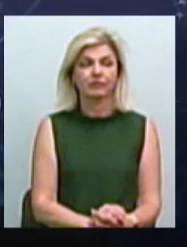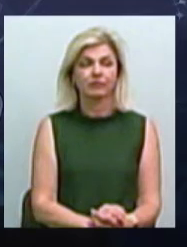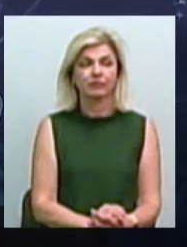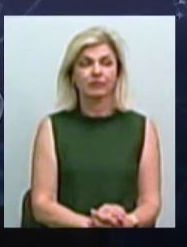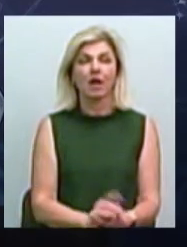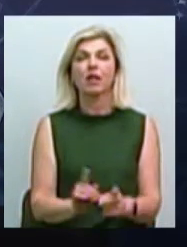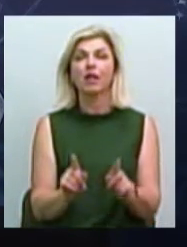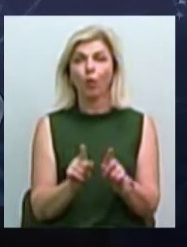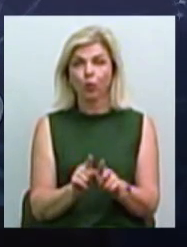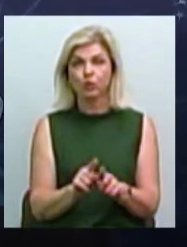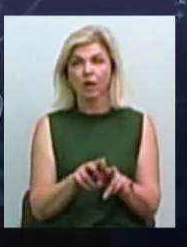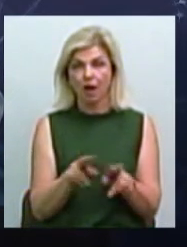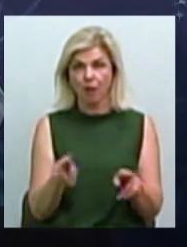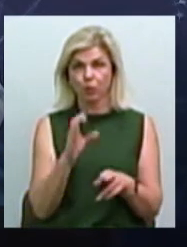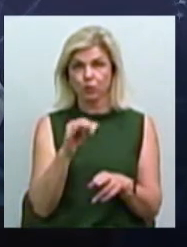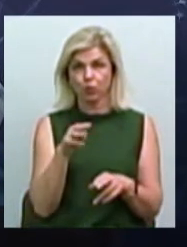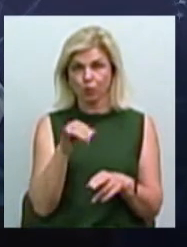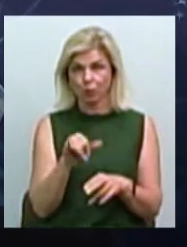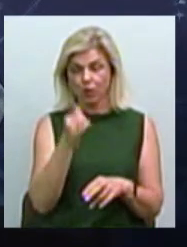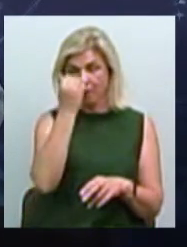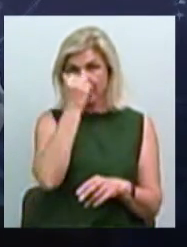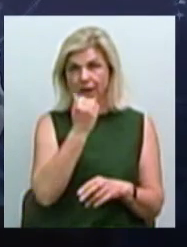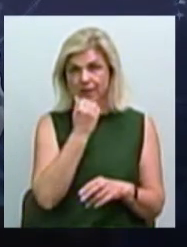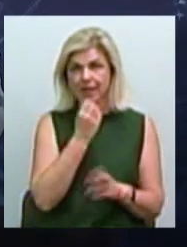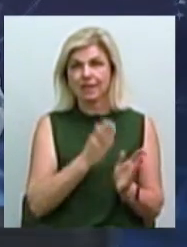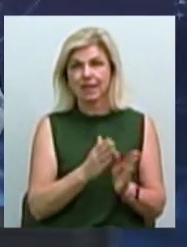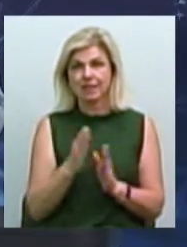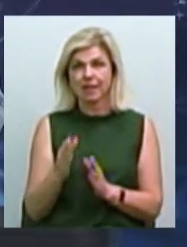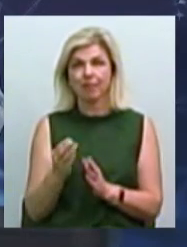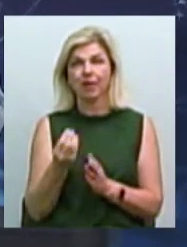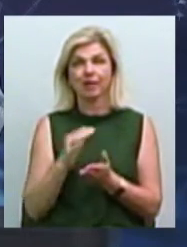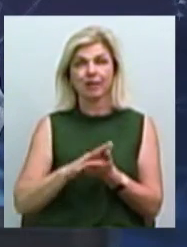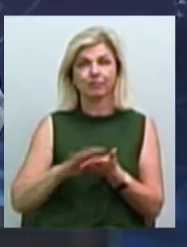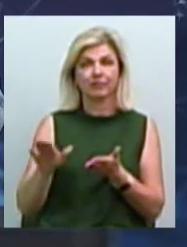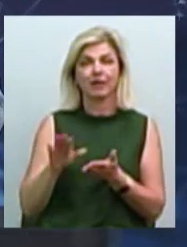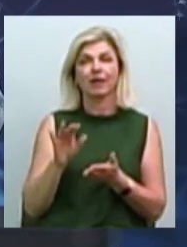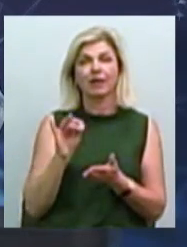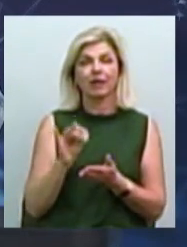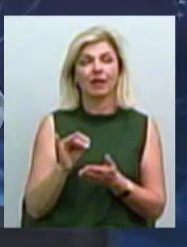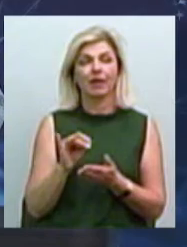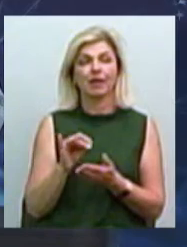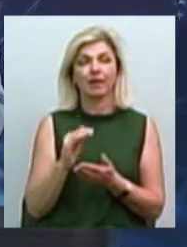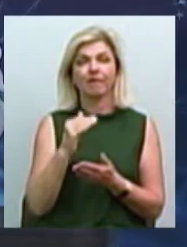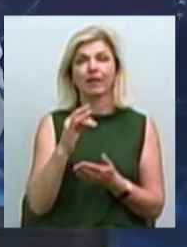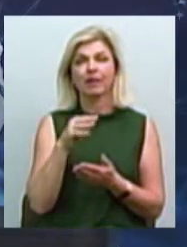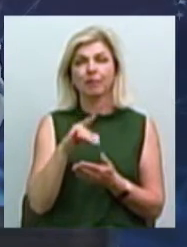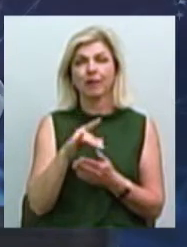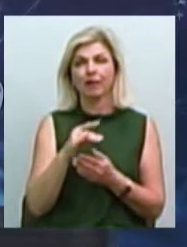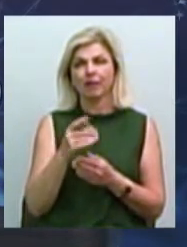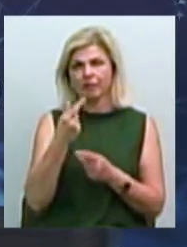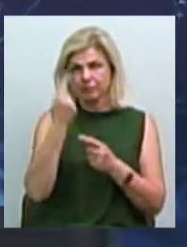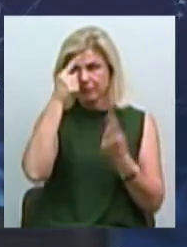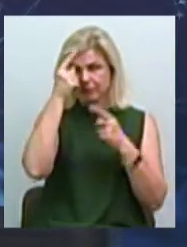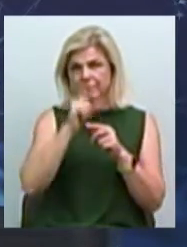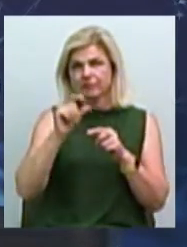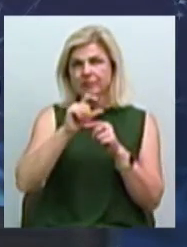такую же сумму, благодаря системе откатов и фирм-прослоек, набивает карманы отдельно